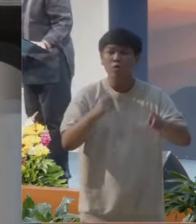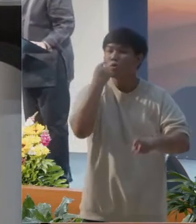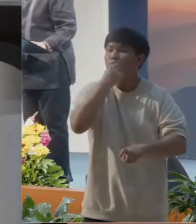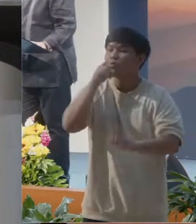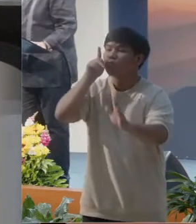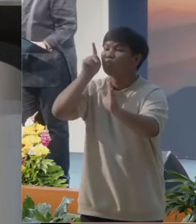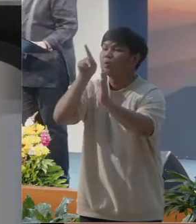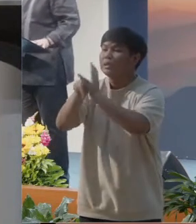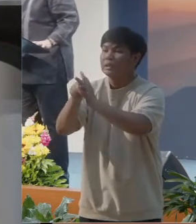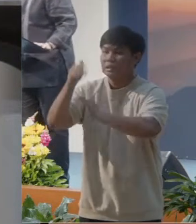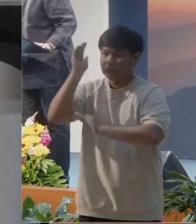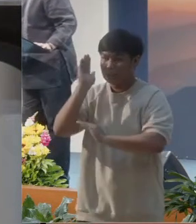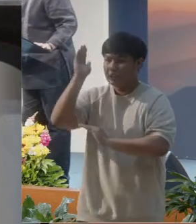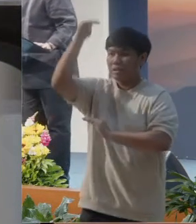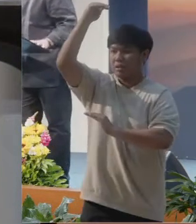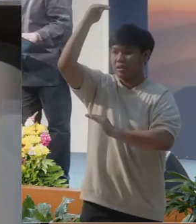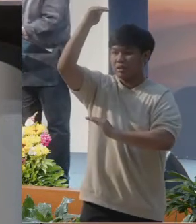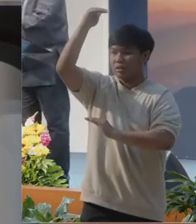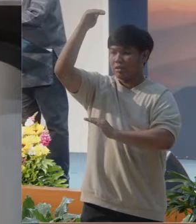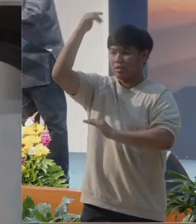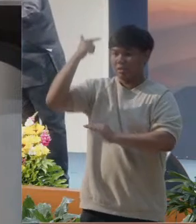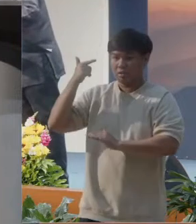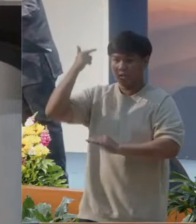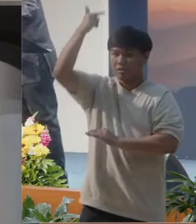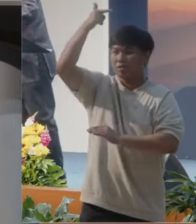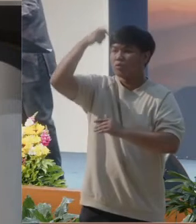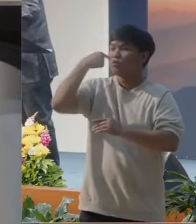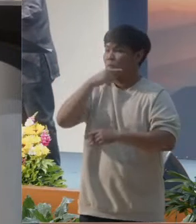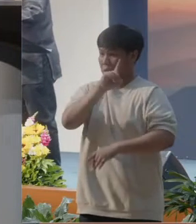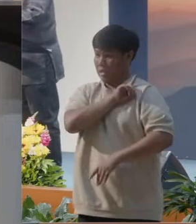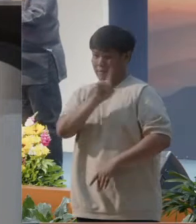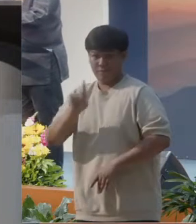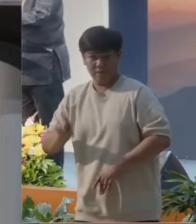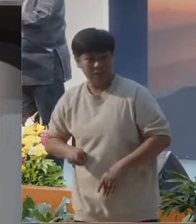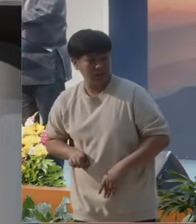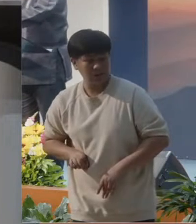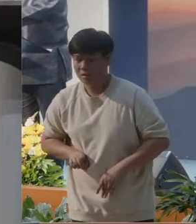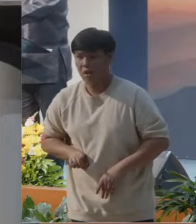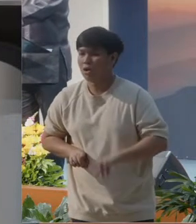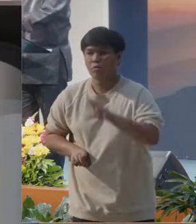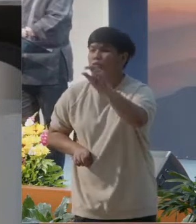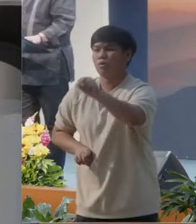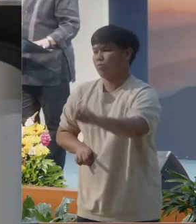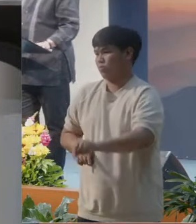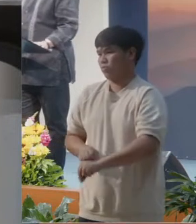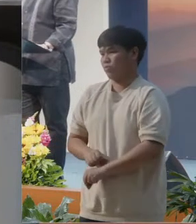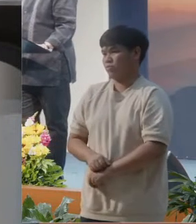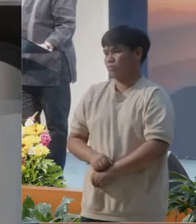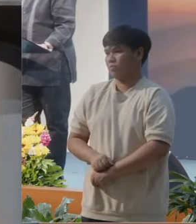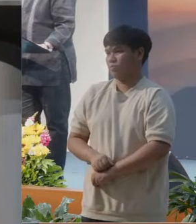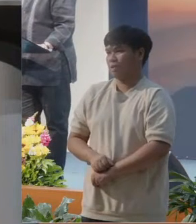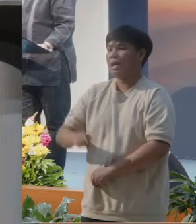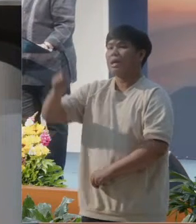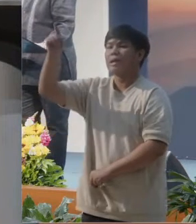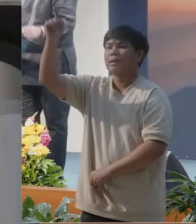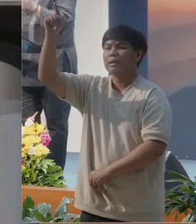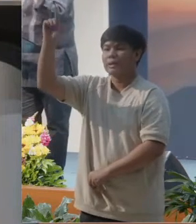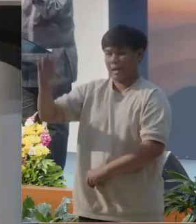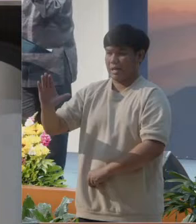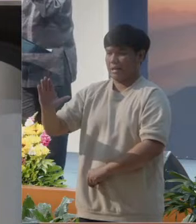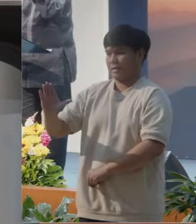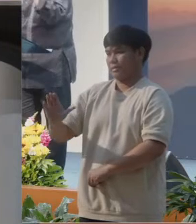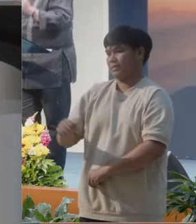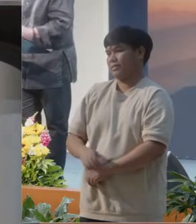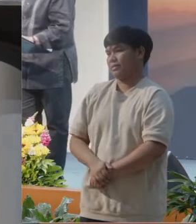higante? Si David o ang Diyos? Kay Goliath, sino po ba? Ay alam